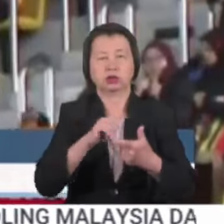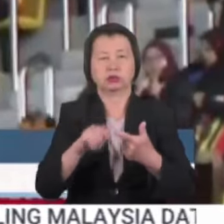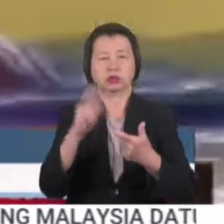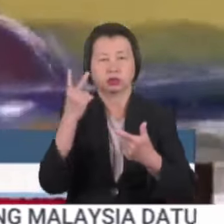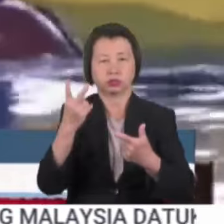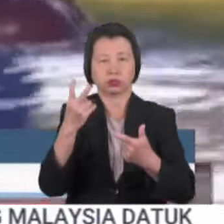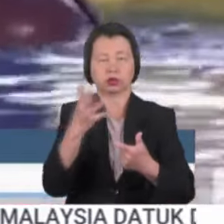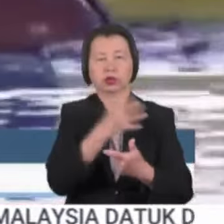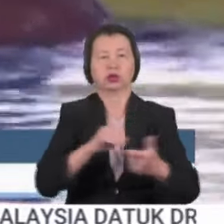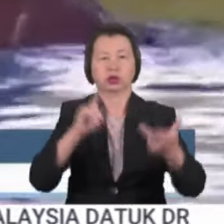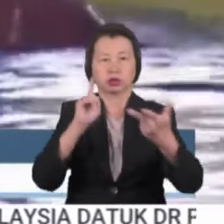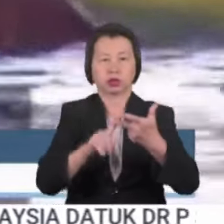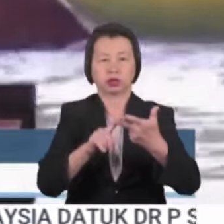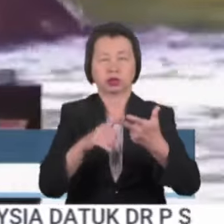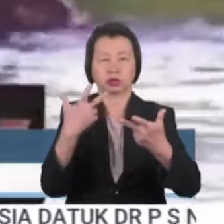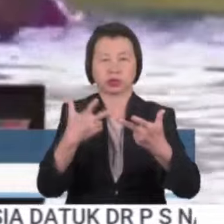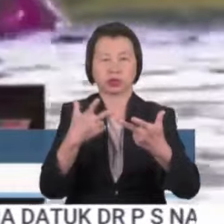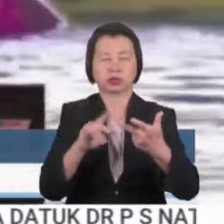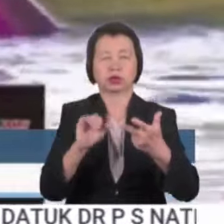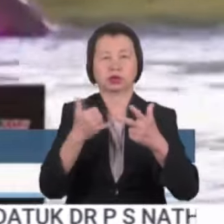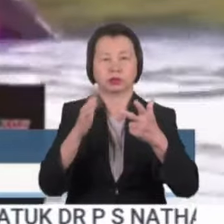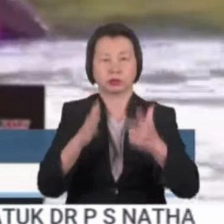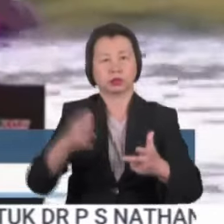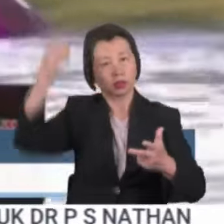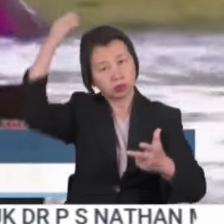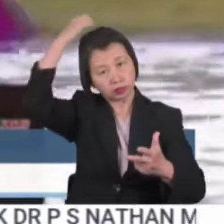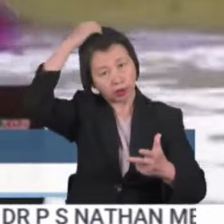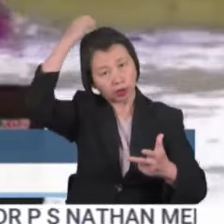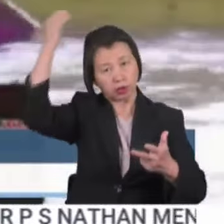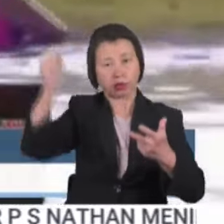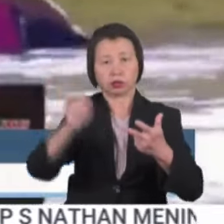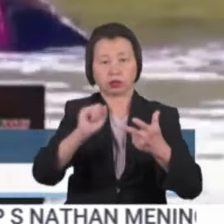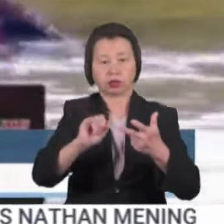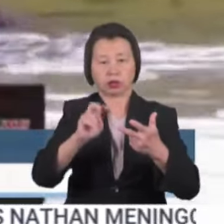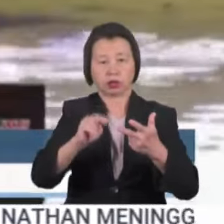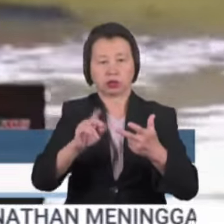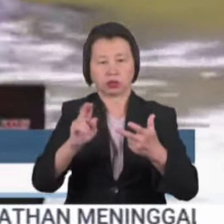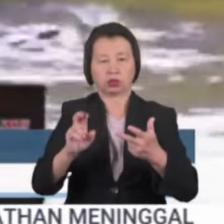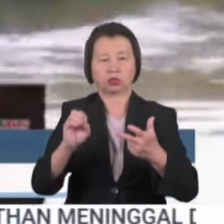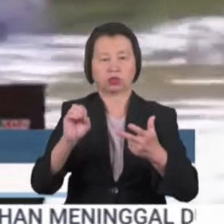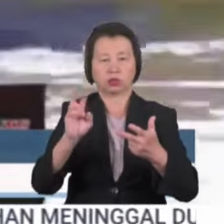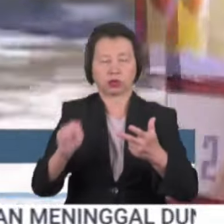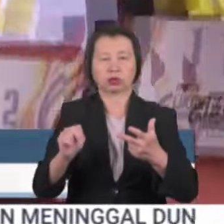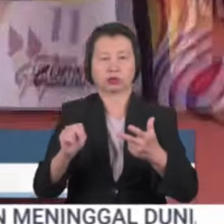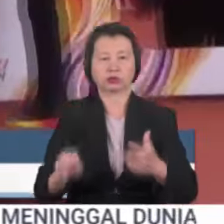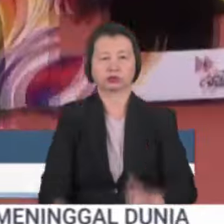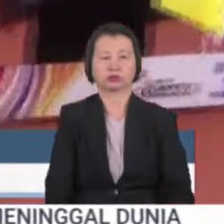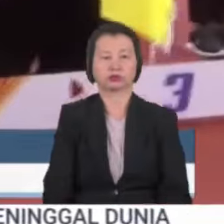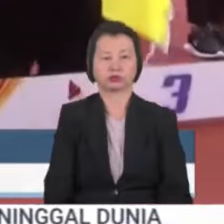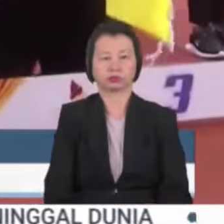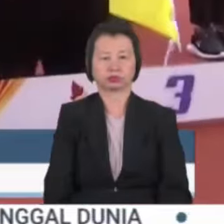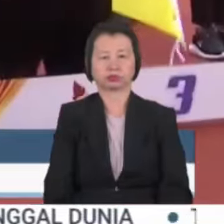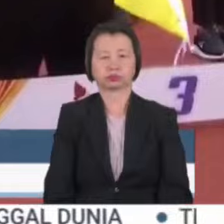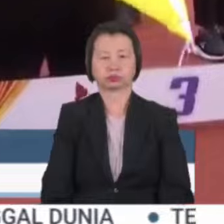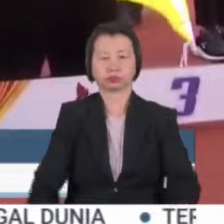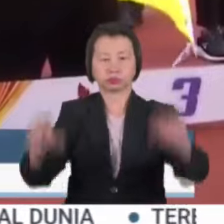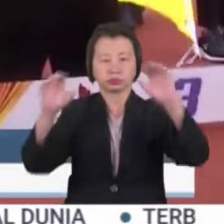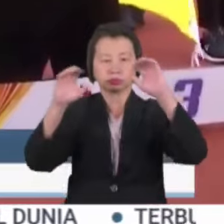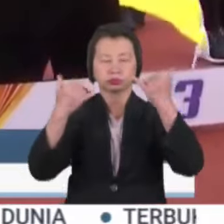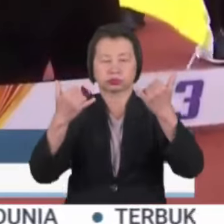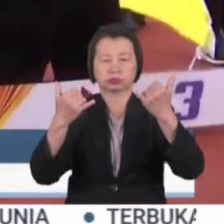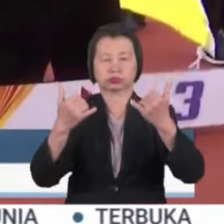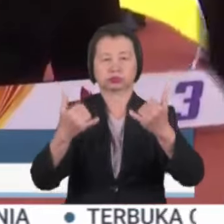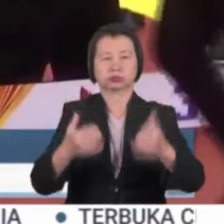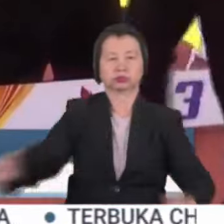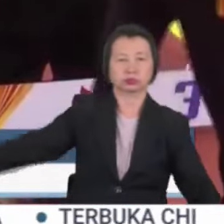tempat kedua dan ketiga milik atlet Selangor Ainun Hanifah Yuli Zarina Afendi. Di Stadium Sarawak,